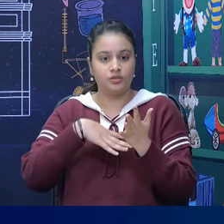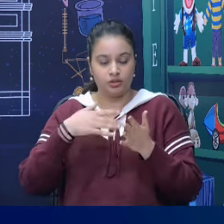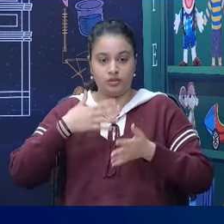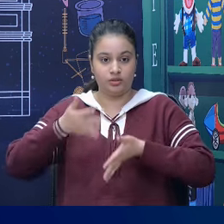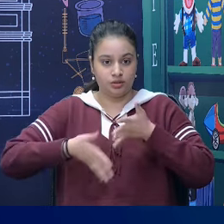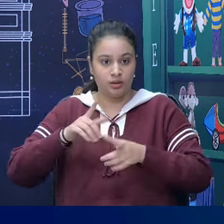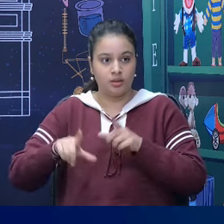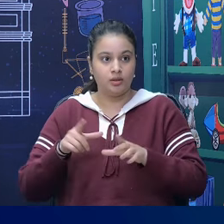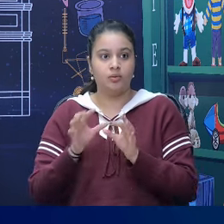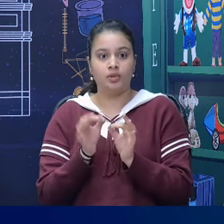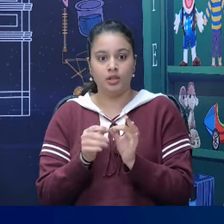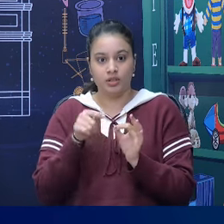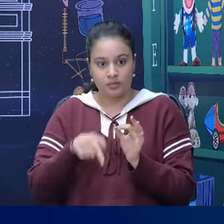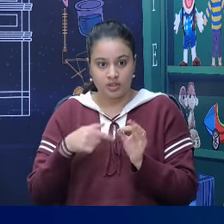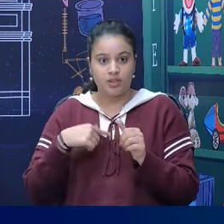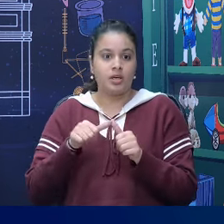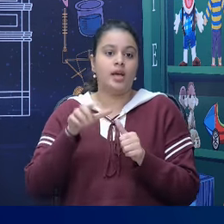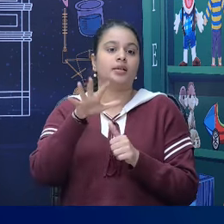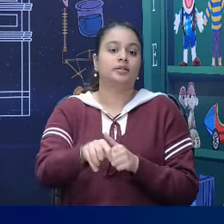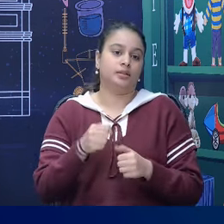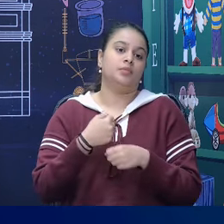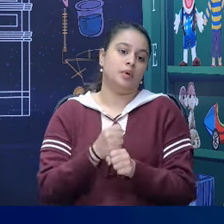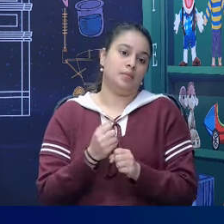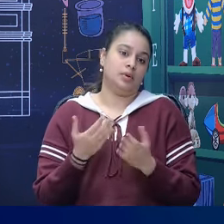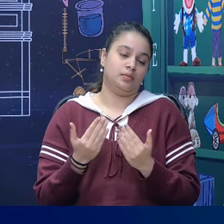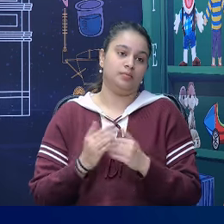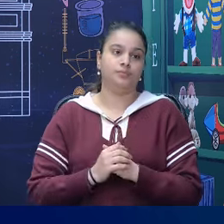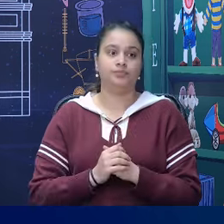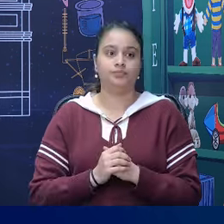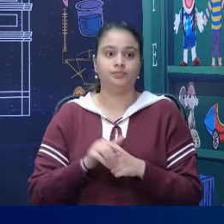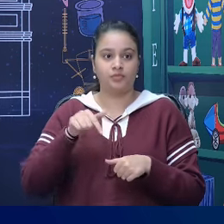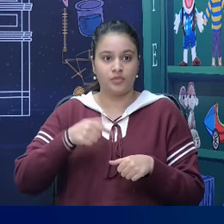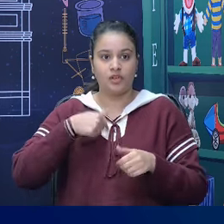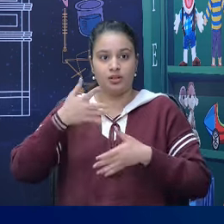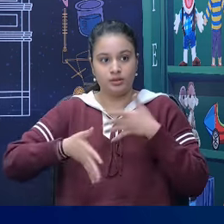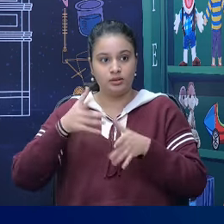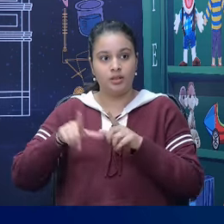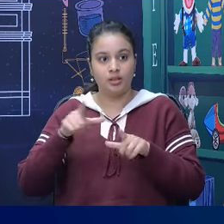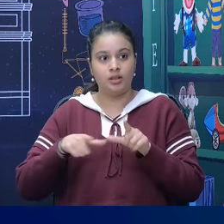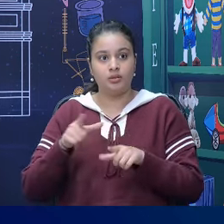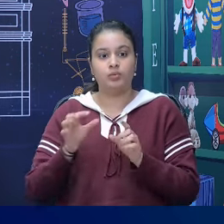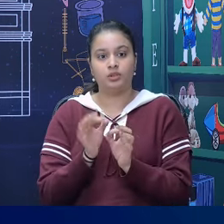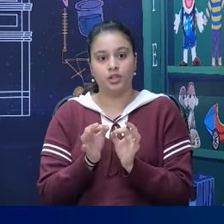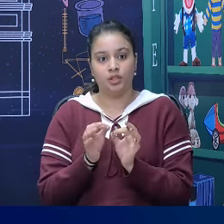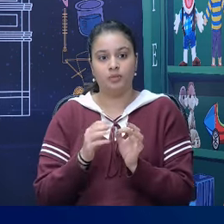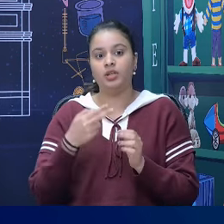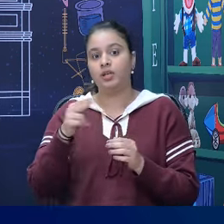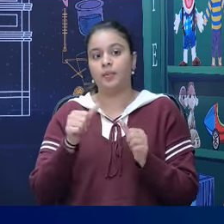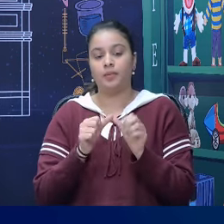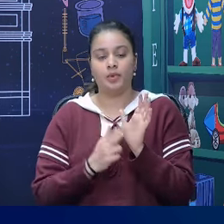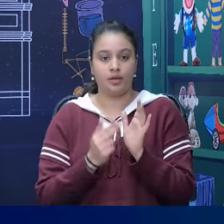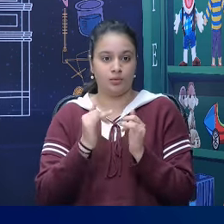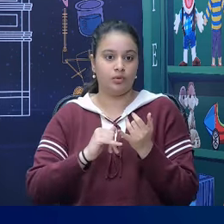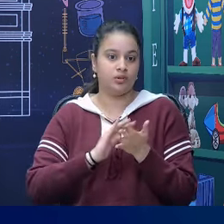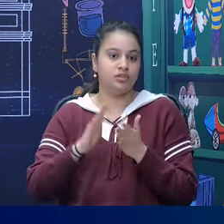इंटरप्रेटर की मदद से हम इसे और सुगम में बनाने की कोशिश करते हैं आज साइन लैंग्वेज इंटरप्रेटर हमारे साथ मौजूद हैं मिस अनुष्का शर्मा